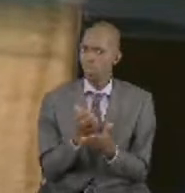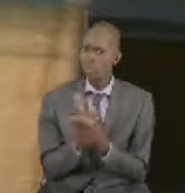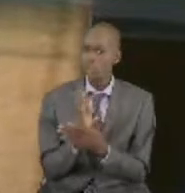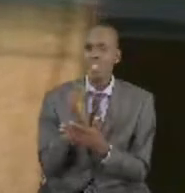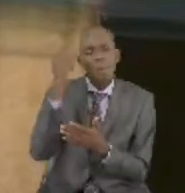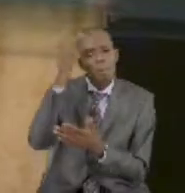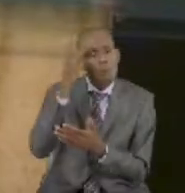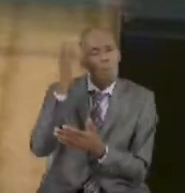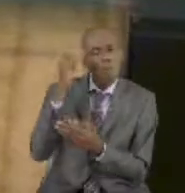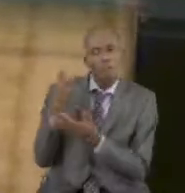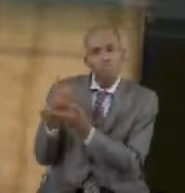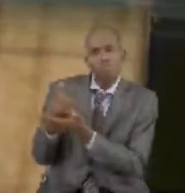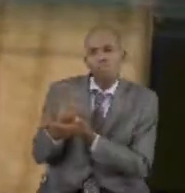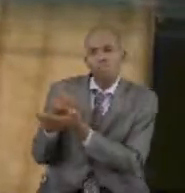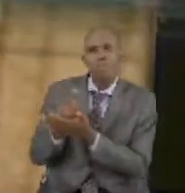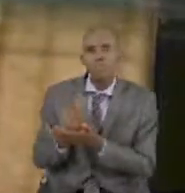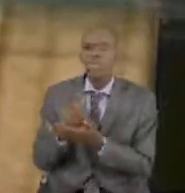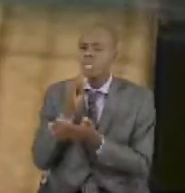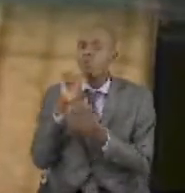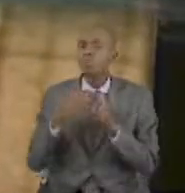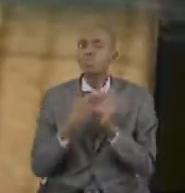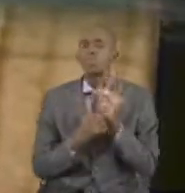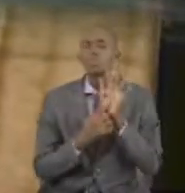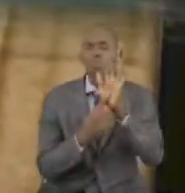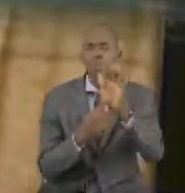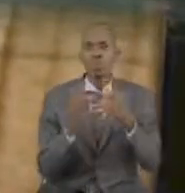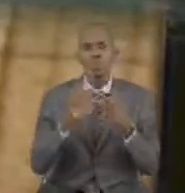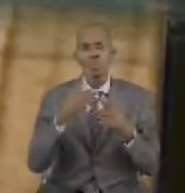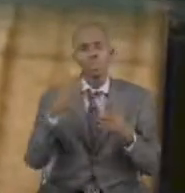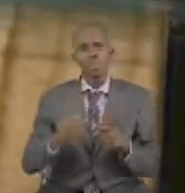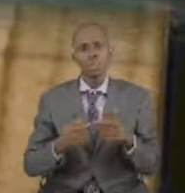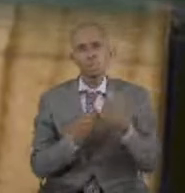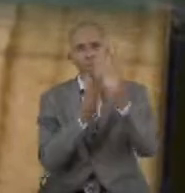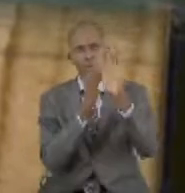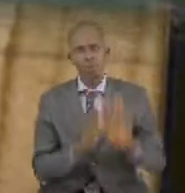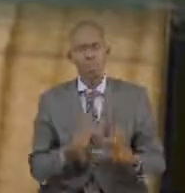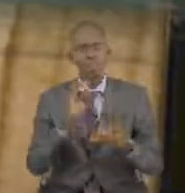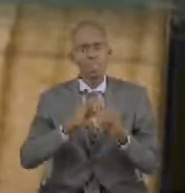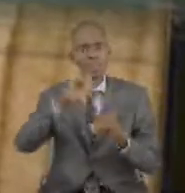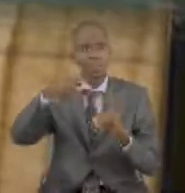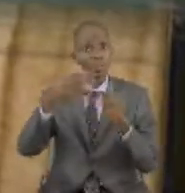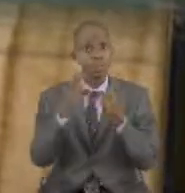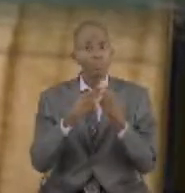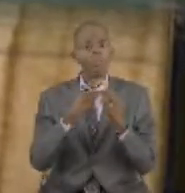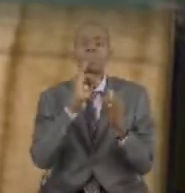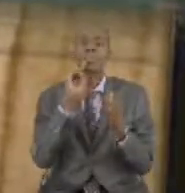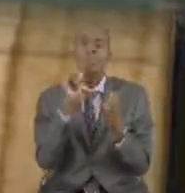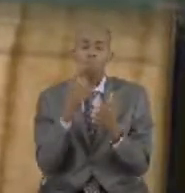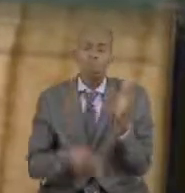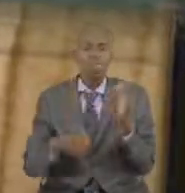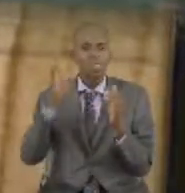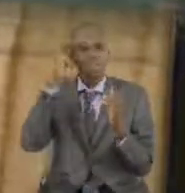consultation c'est pour révéler aux apôtres aux enchères à l'emca voici ce que je prêchais